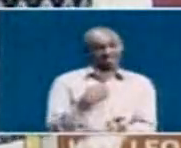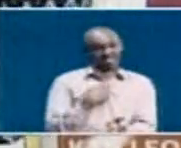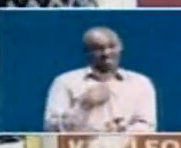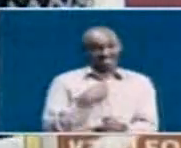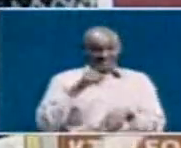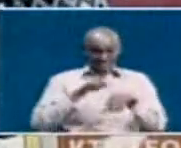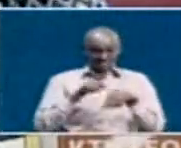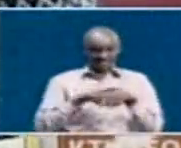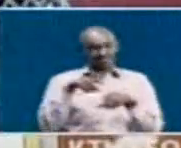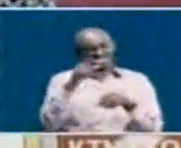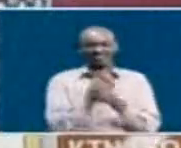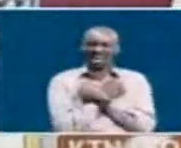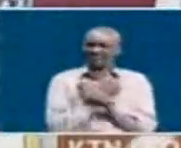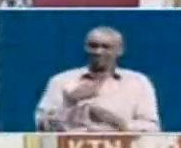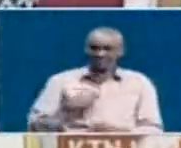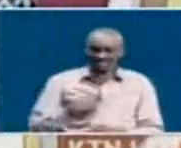Nipenda,